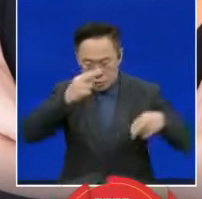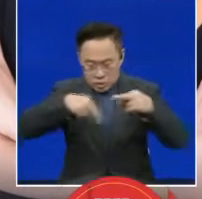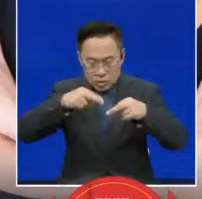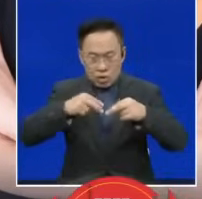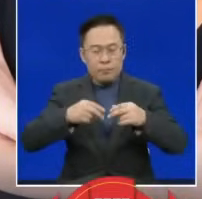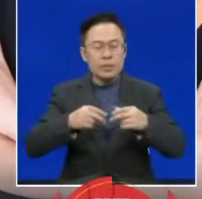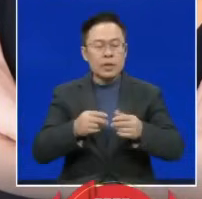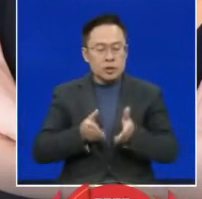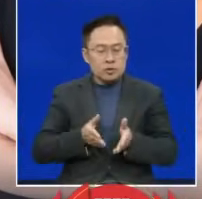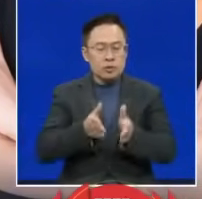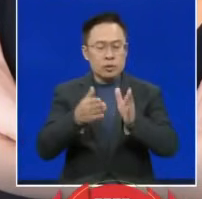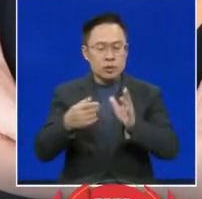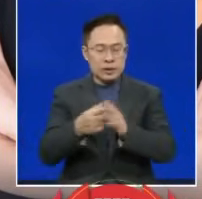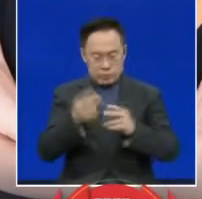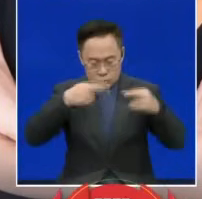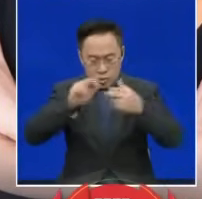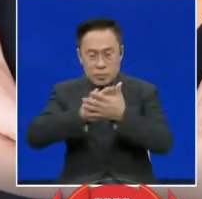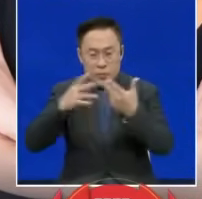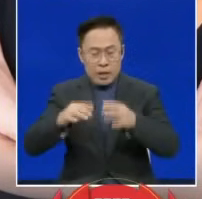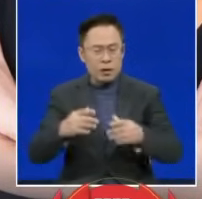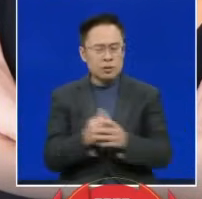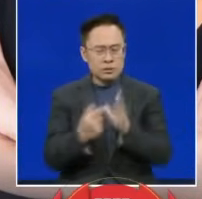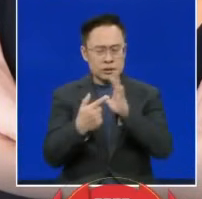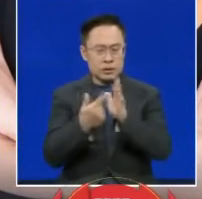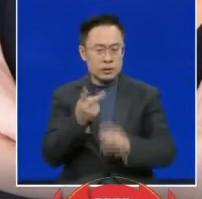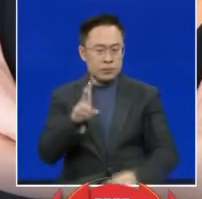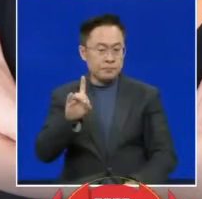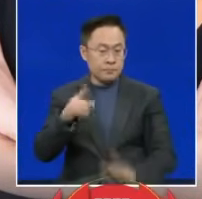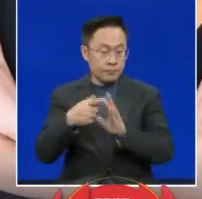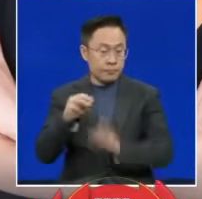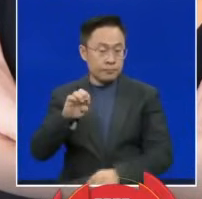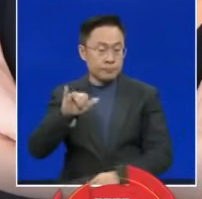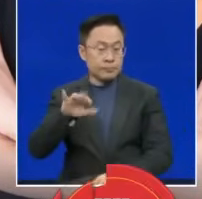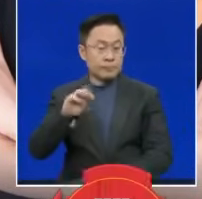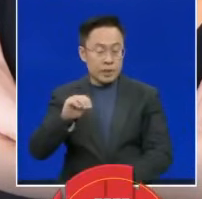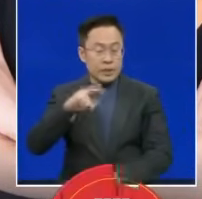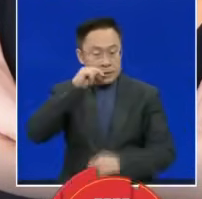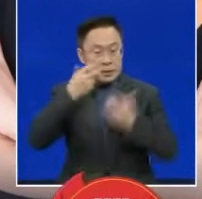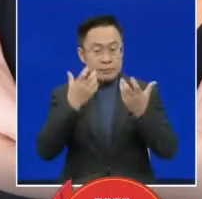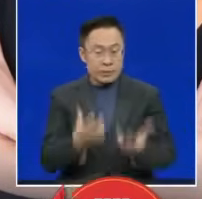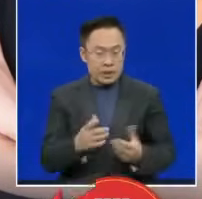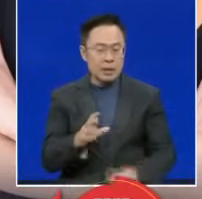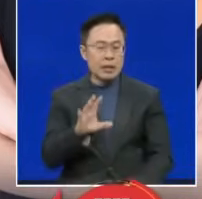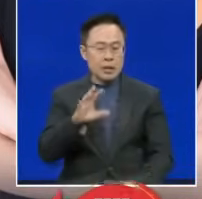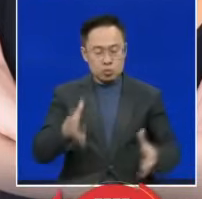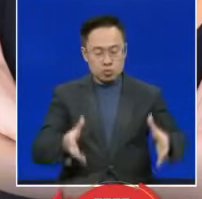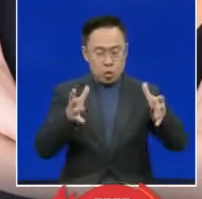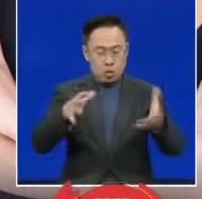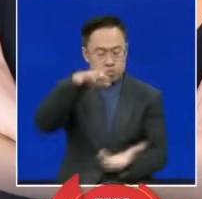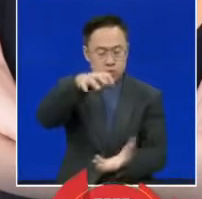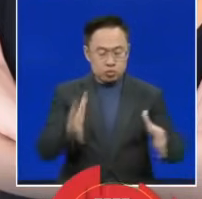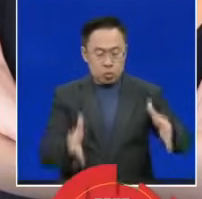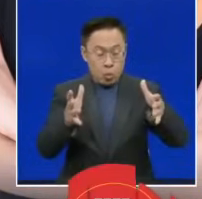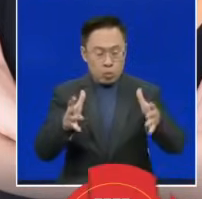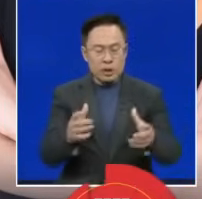เรียงปีชานะคะกากสารแคดเมียมที่เจอก็เป็นรายละเอียดที่เราบอกไปว่าจำนวน 98ถุงนะคะ